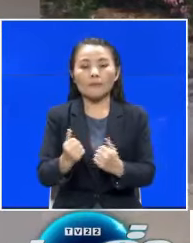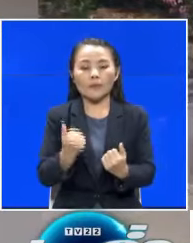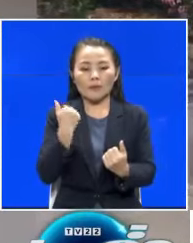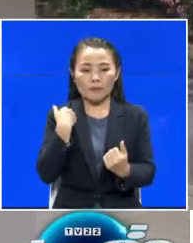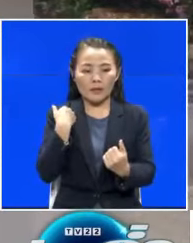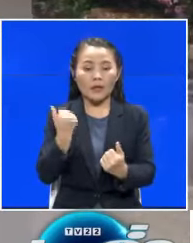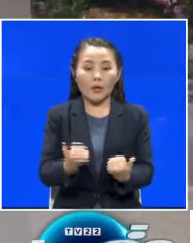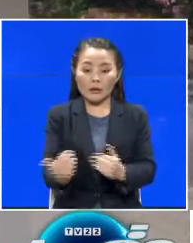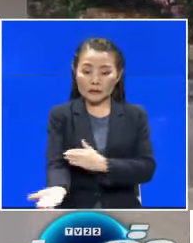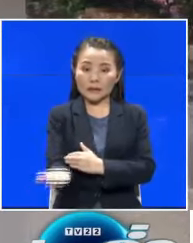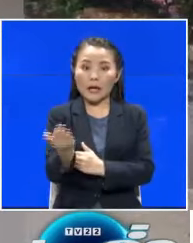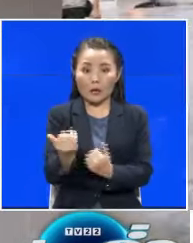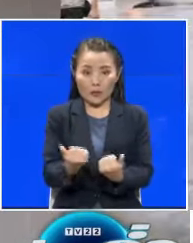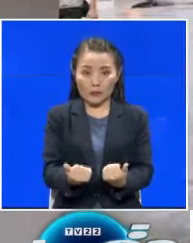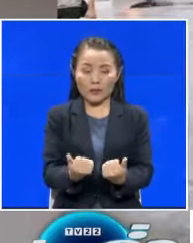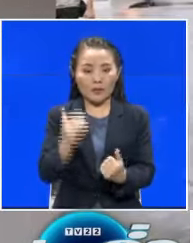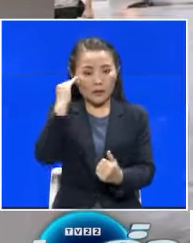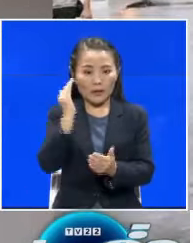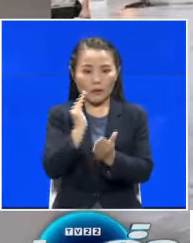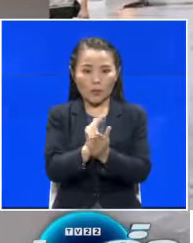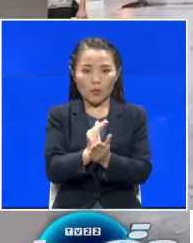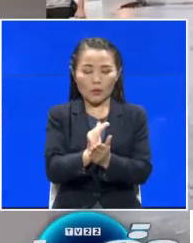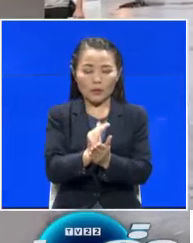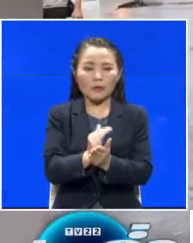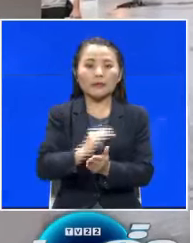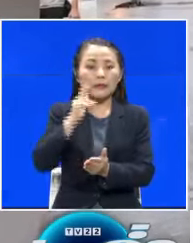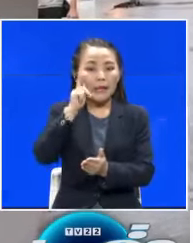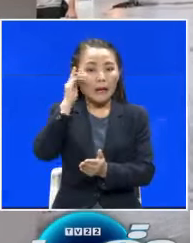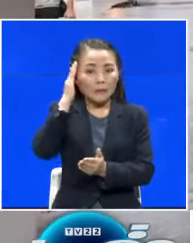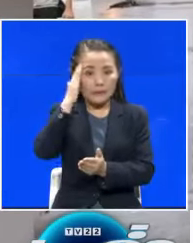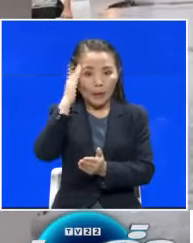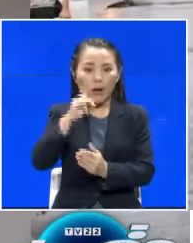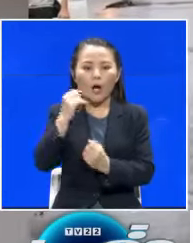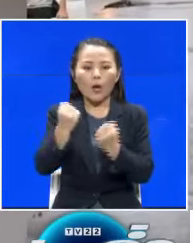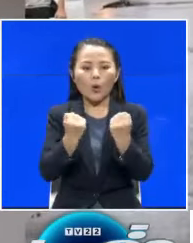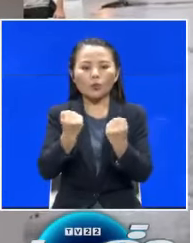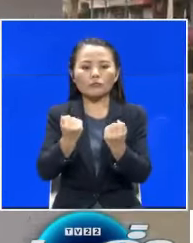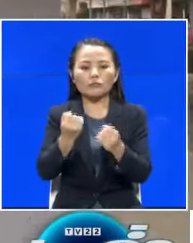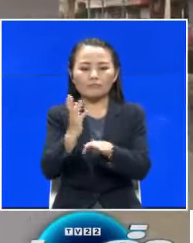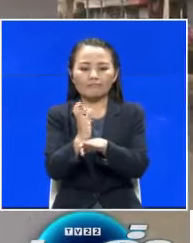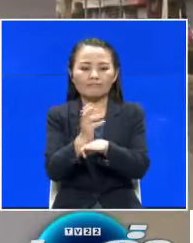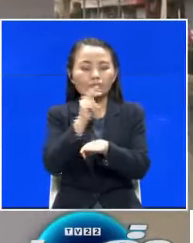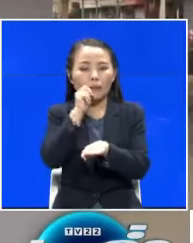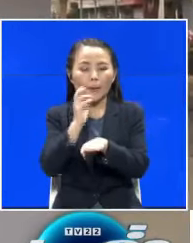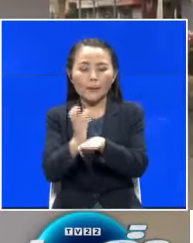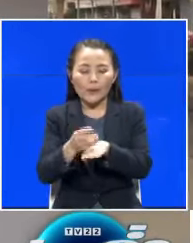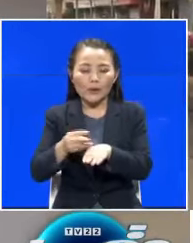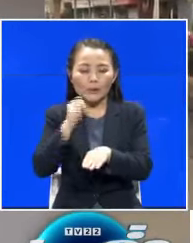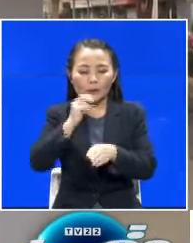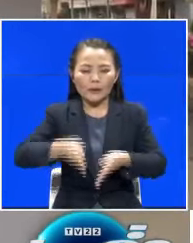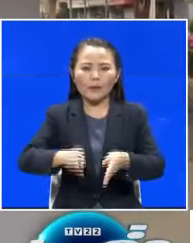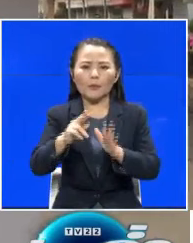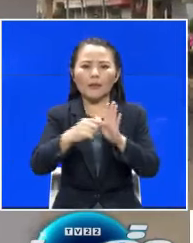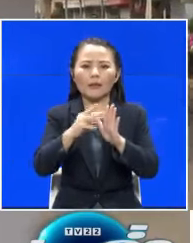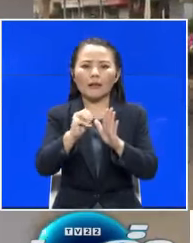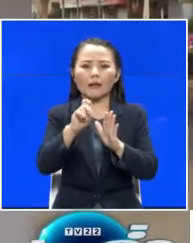ที่เกิดขึ้นเมื่อช่วงเช้าที่ผ่านมานี้เองค่ะตำรวจสน.บางเขนได้รับแจ้งอุบัติเหตุรถน้ำพลิกคว่ำซึ่งเกิดเหตุบริเวณถนนรามอินทราเยื้